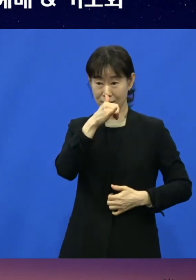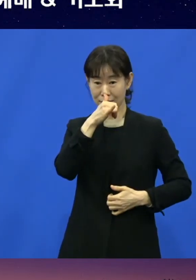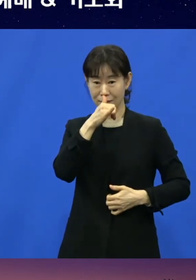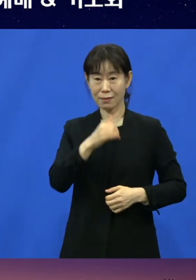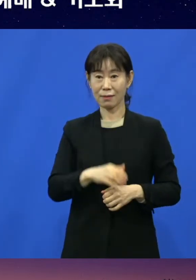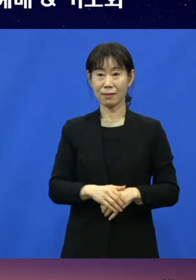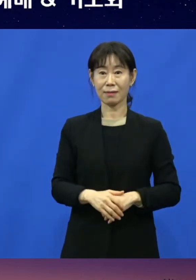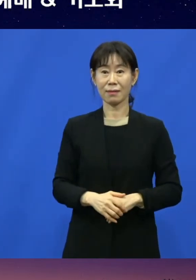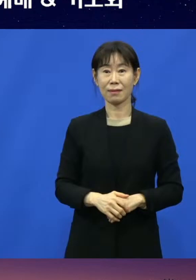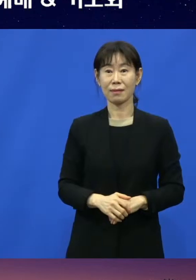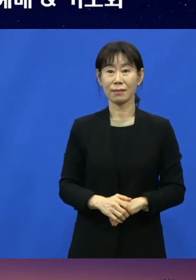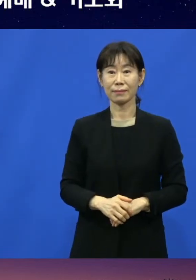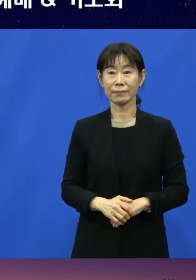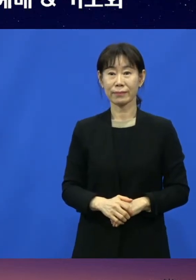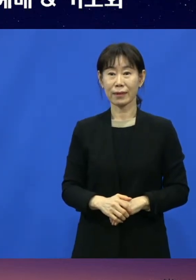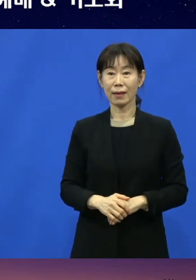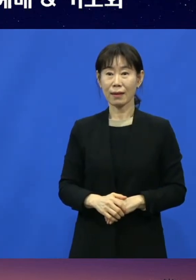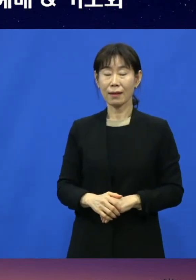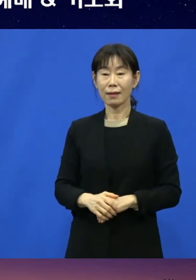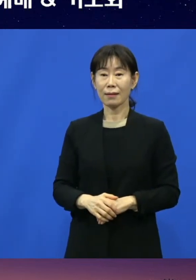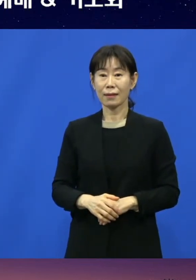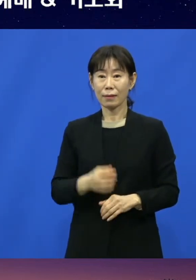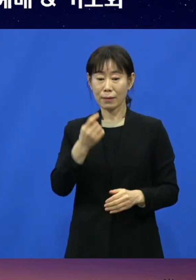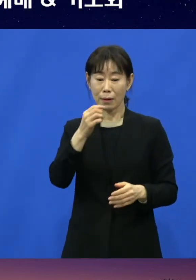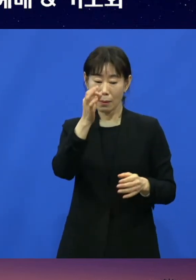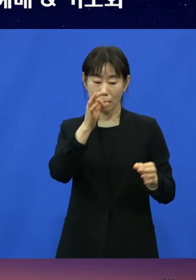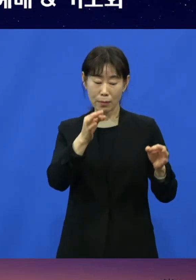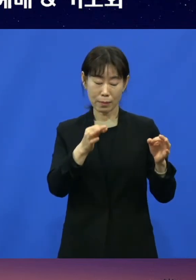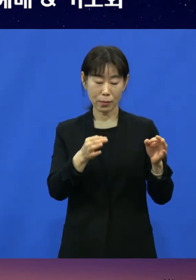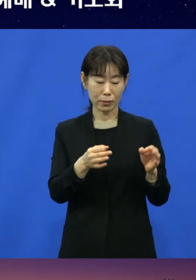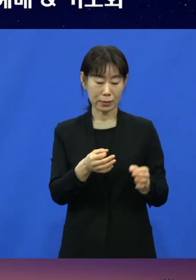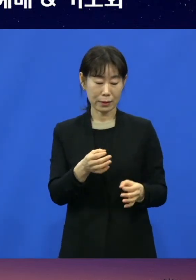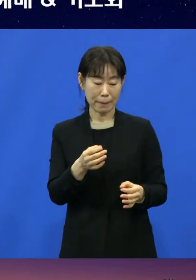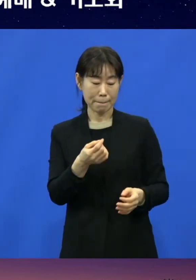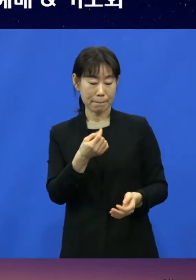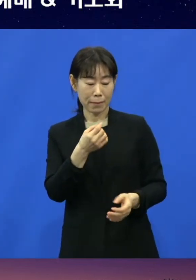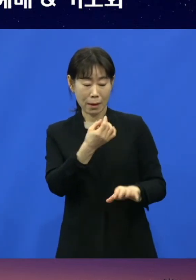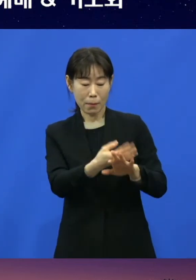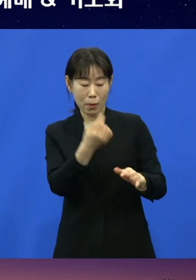있어요. 그런 기뻐하며 돌아갔다, 집으로. 왜? 재산을 빨리 팔려고.